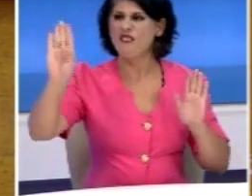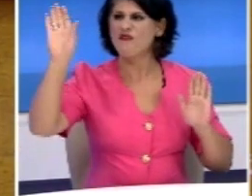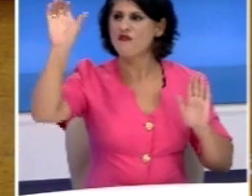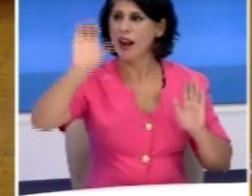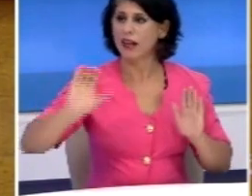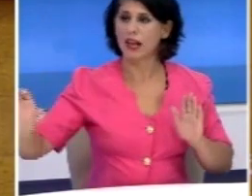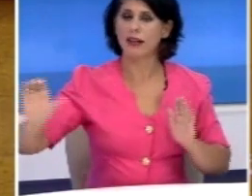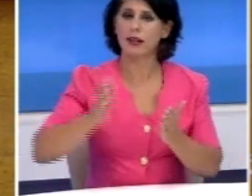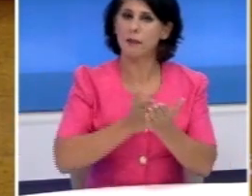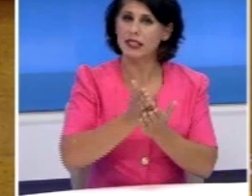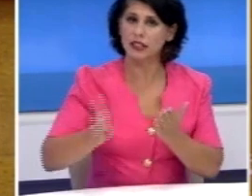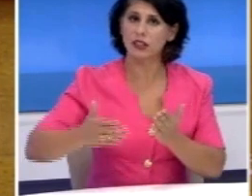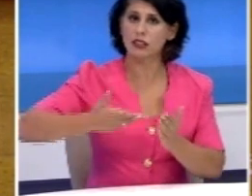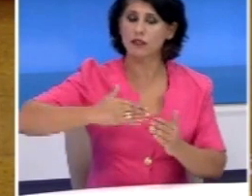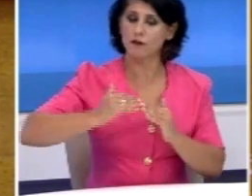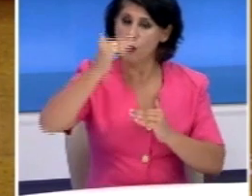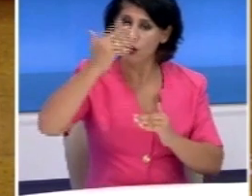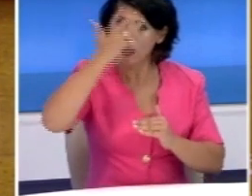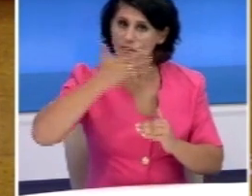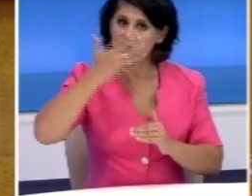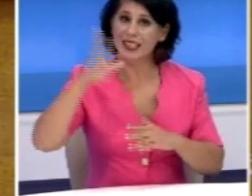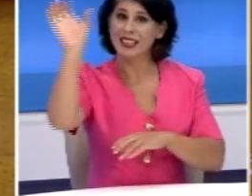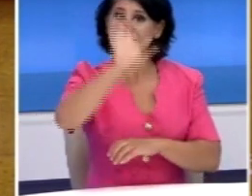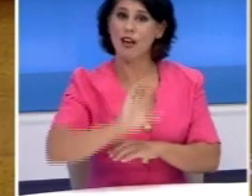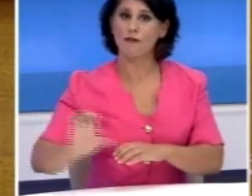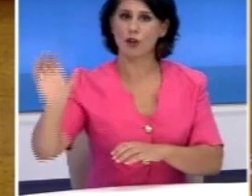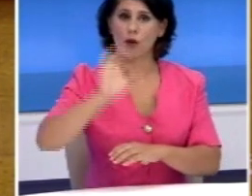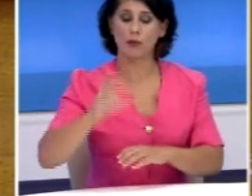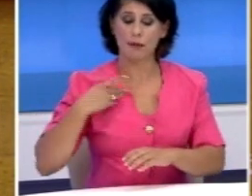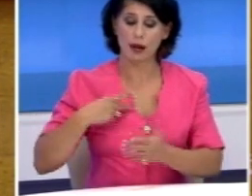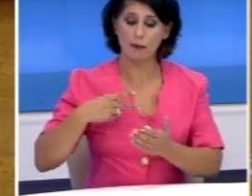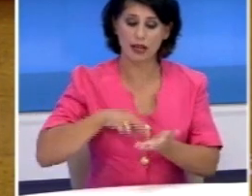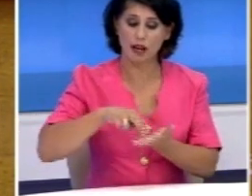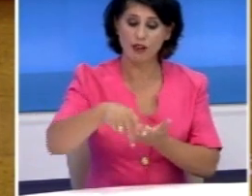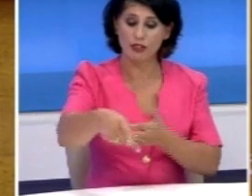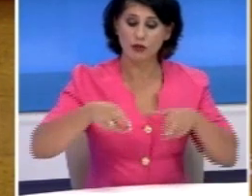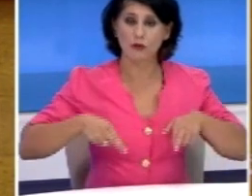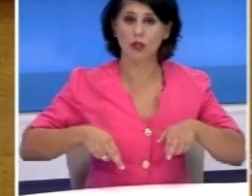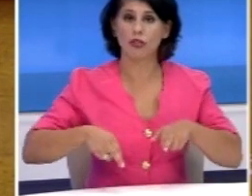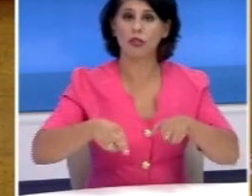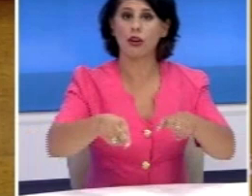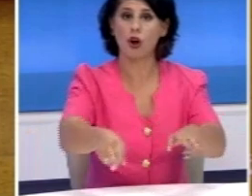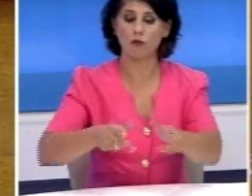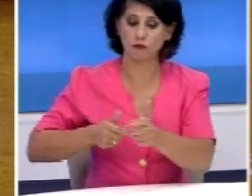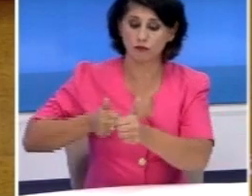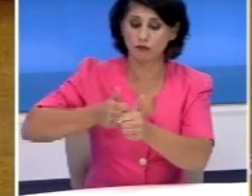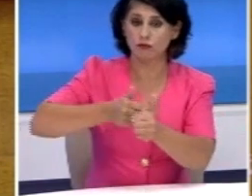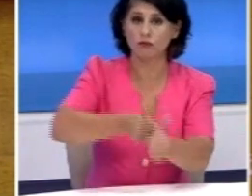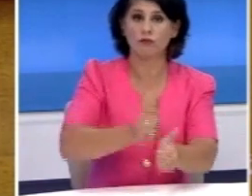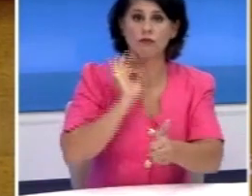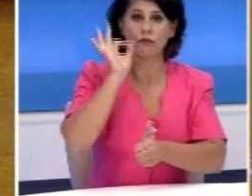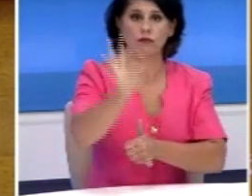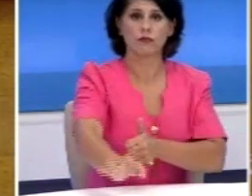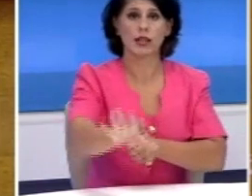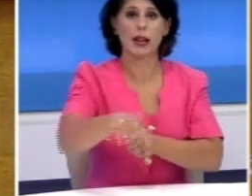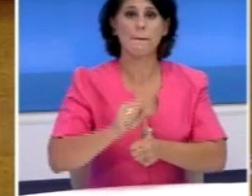Μέση Ανατολή και στη Βόρεια Αφρική και σε όλη την Ευρώπη πρέπει να βαδίσουμε το δρόμο εκείνο που θα μας οδηγήσει στο να